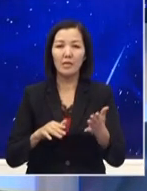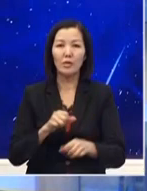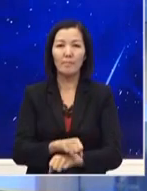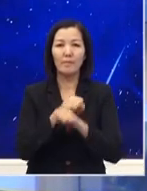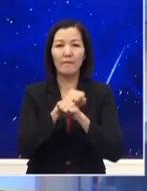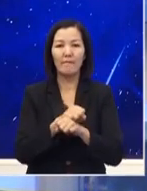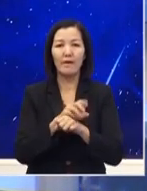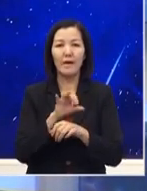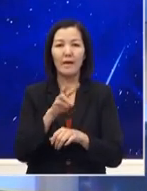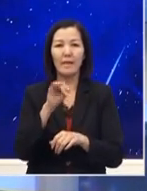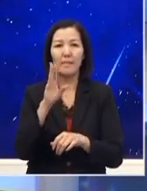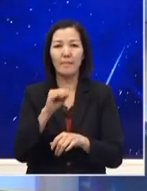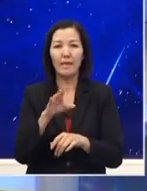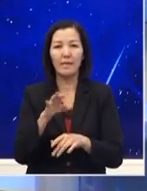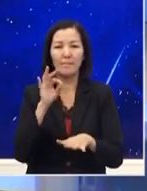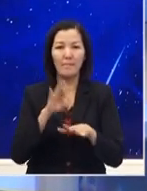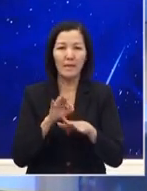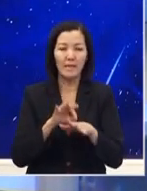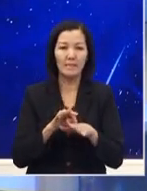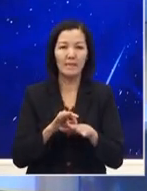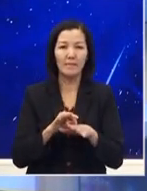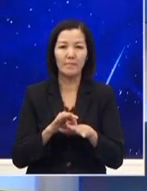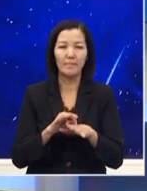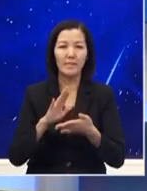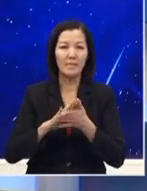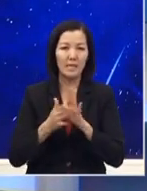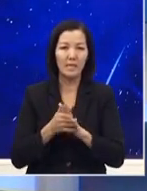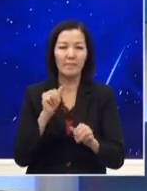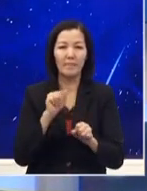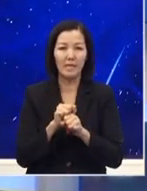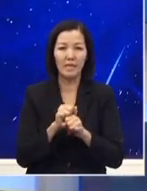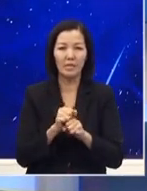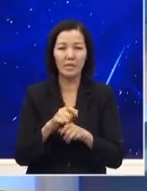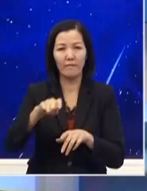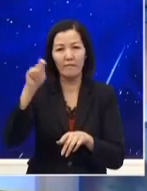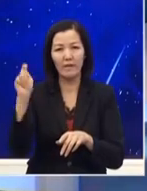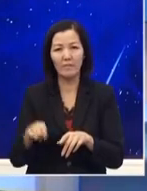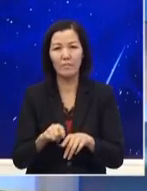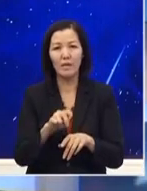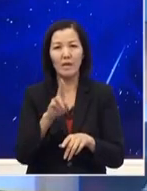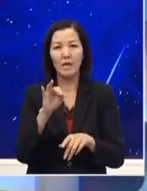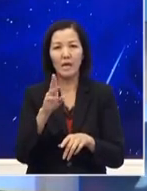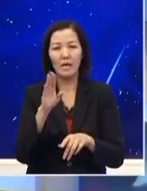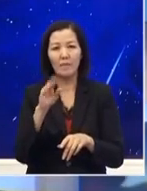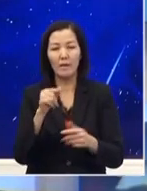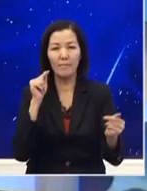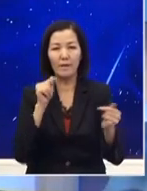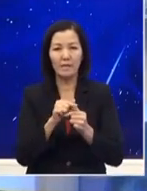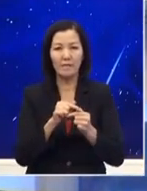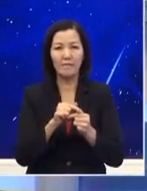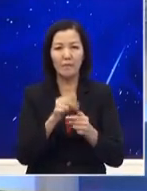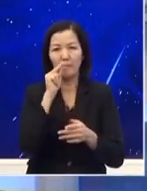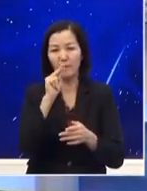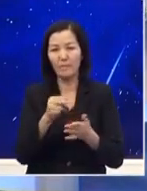Продолжающиеся протесты в Армении вызваны болезненным для страны соглашением о прекращении войны в Нагорном Карабахе. Протестующие винят